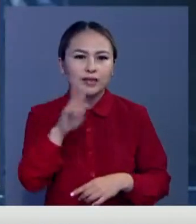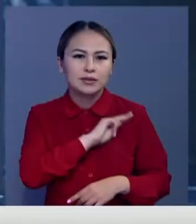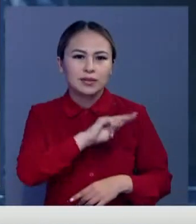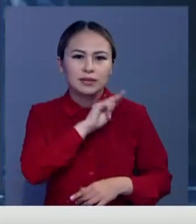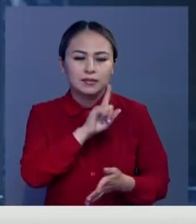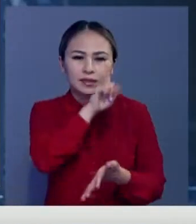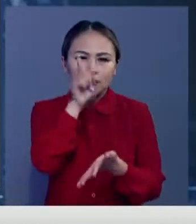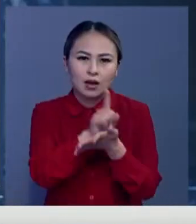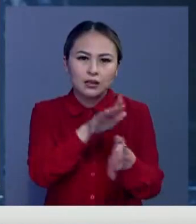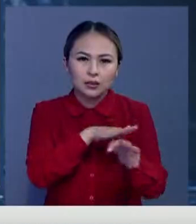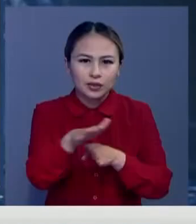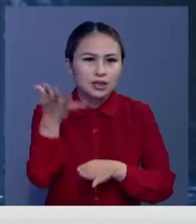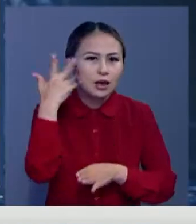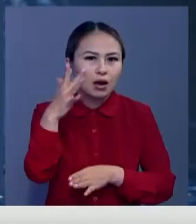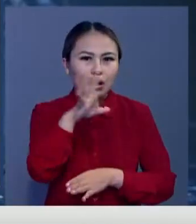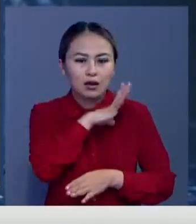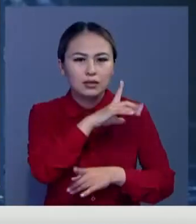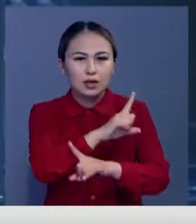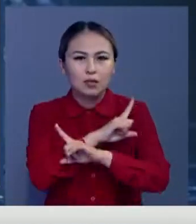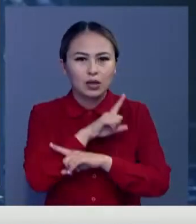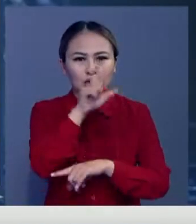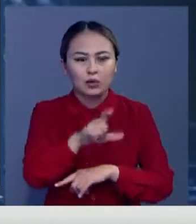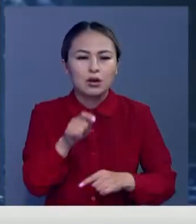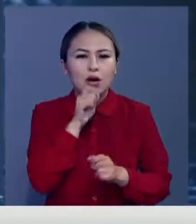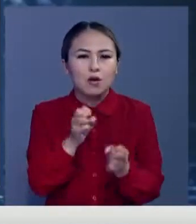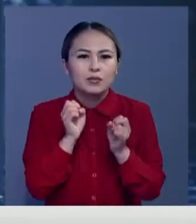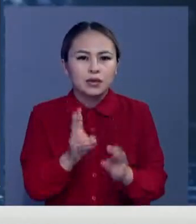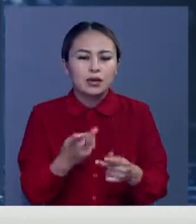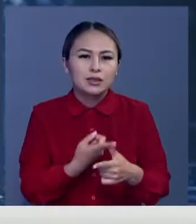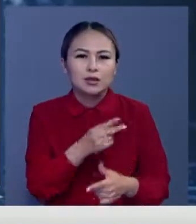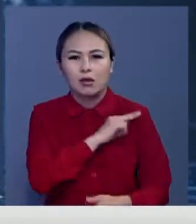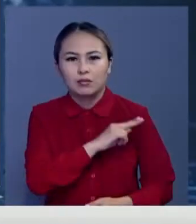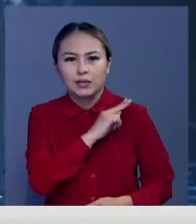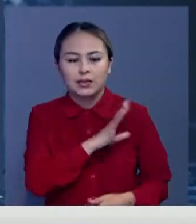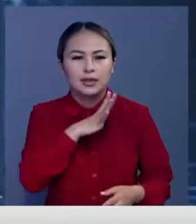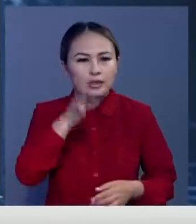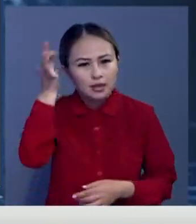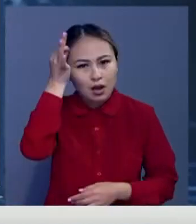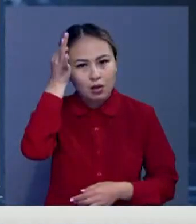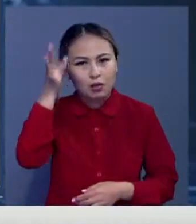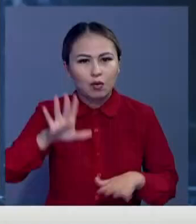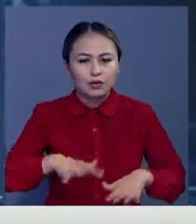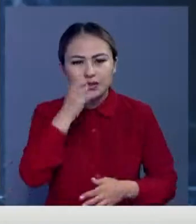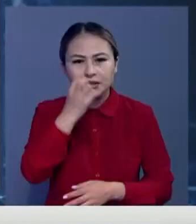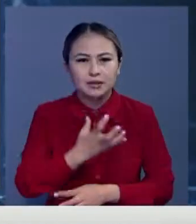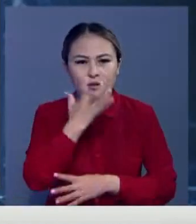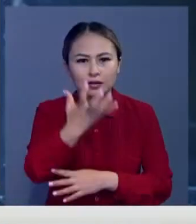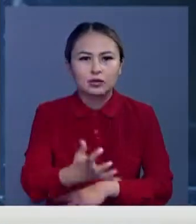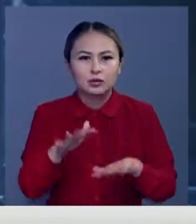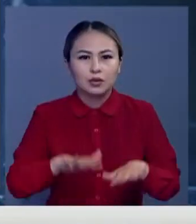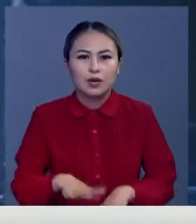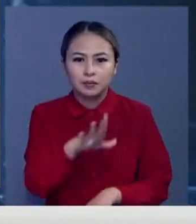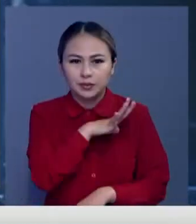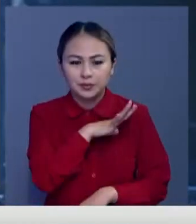Тоқаев қызметтік міндеттерін атқару кезінде қаза болған ұлттық қауіпсіздік органдары қызметкерлерін еске алуға арналған стелаға